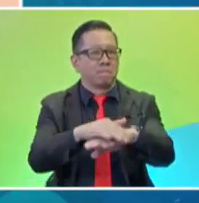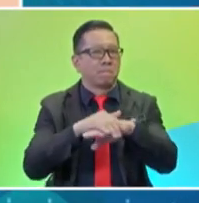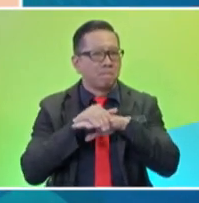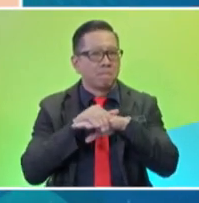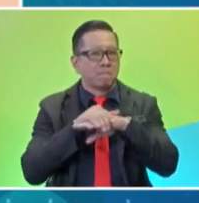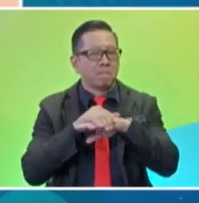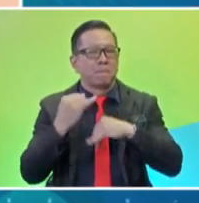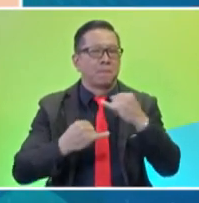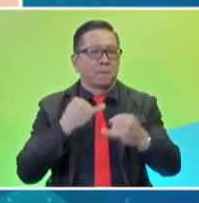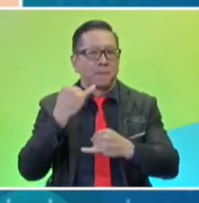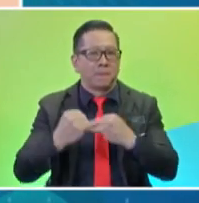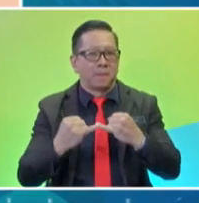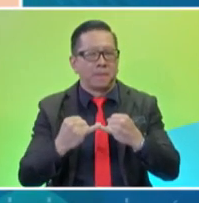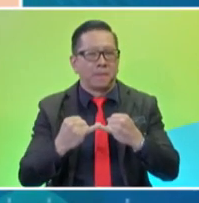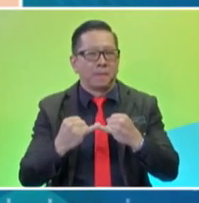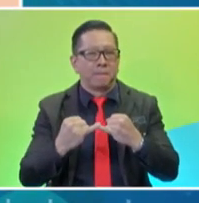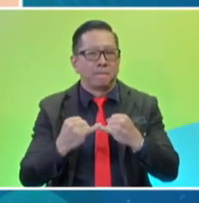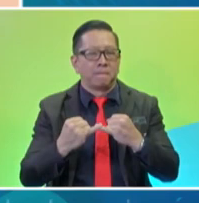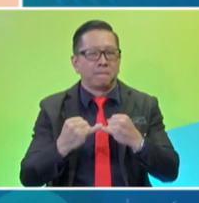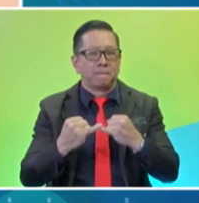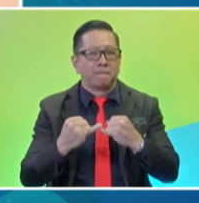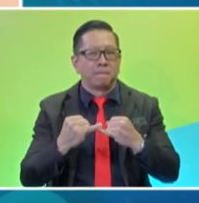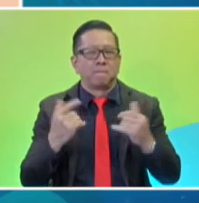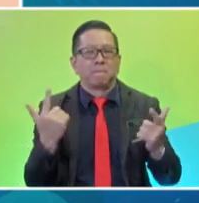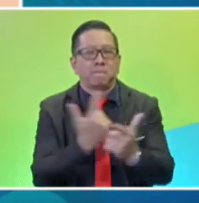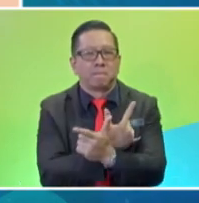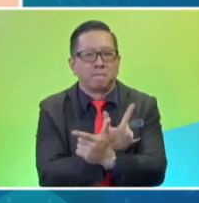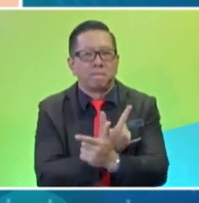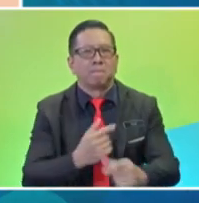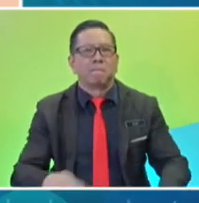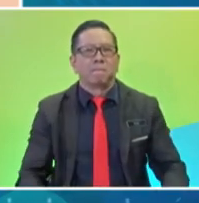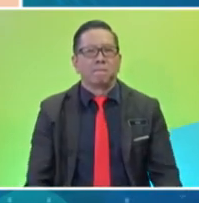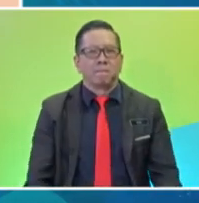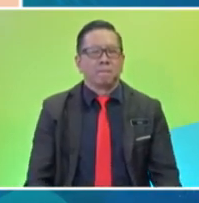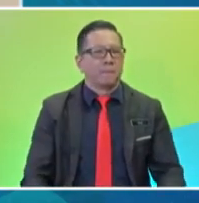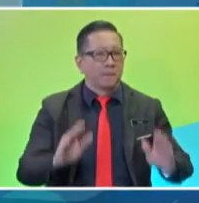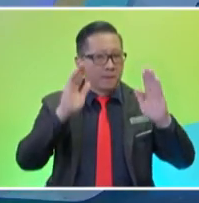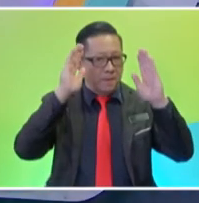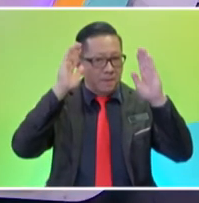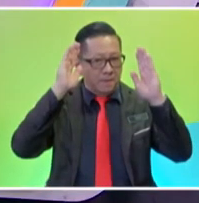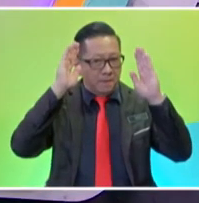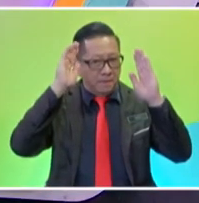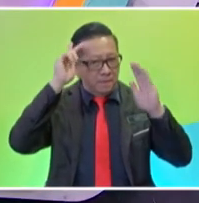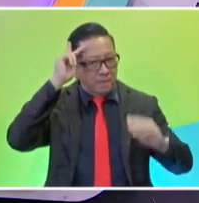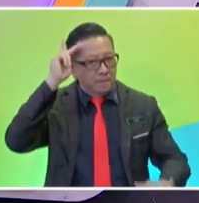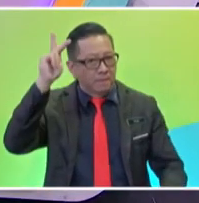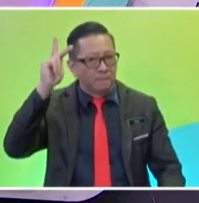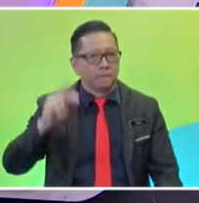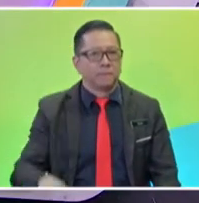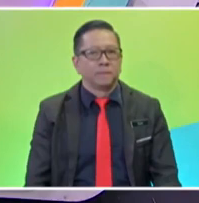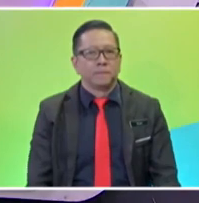berjaya menguasai Pasir Putih di Kelantan Iya ini adalah pahlawan-pahlawan